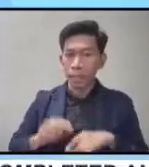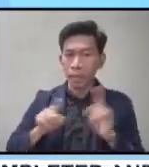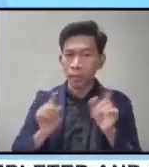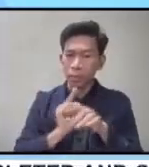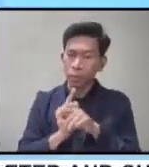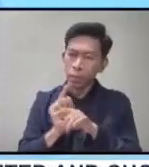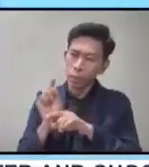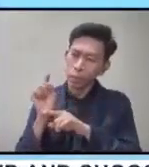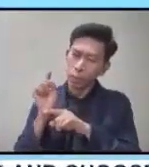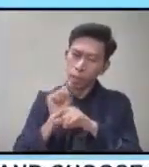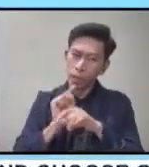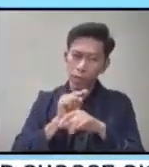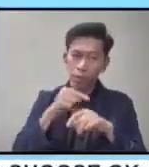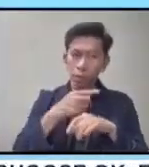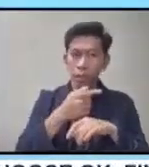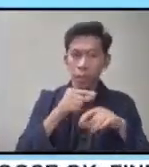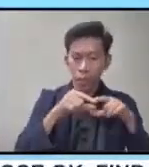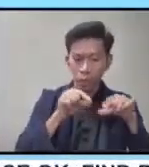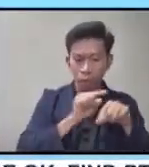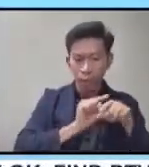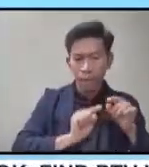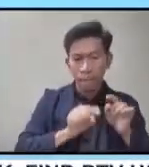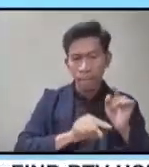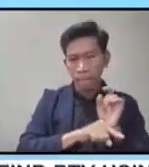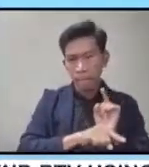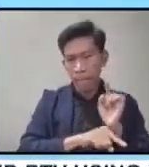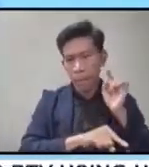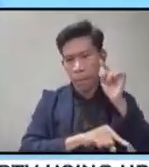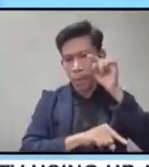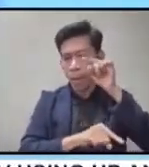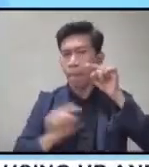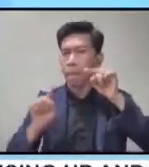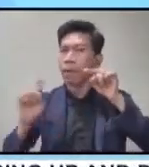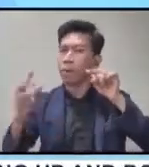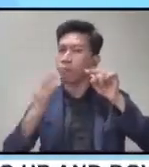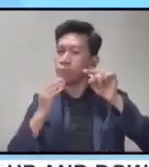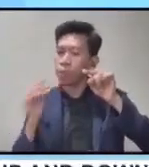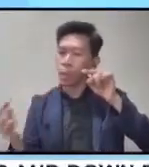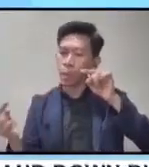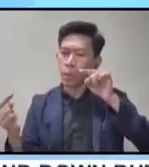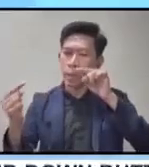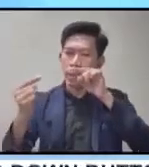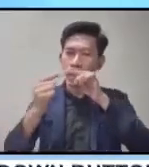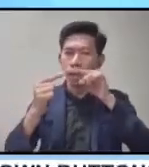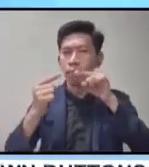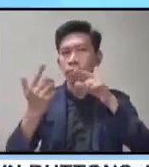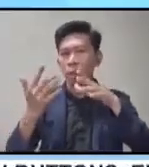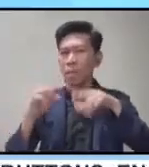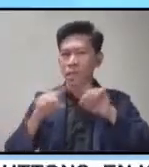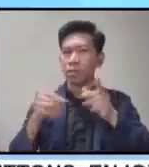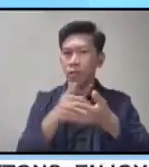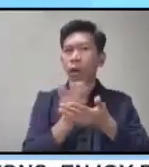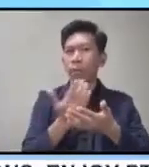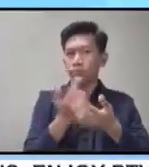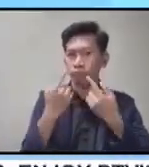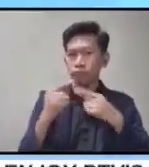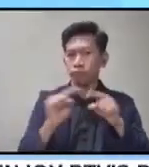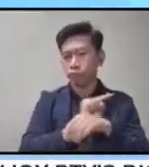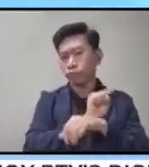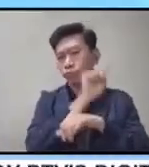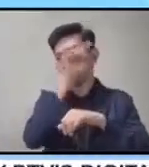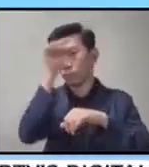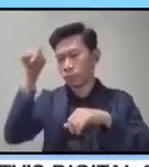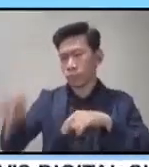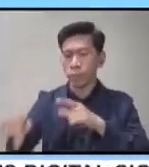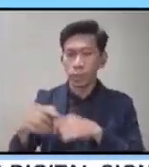defense system ng Israel, ang ilan ay nakalusot pa rin. Ayon pa sa Israeli authorities, ilang rocket din ang pinalipad